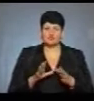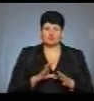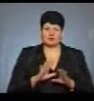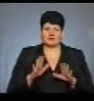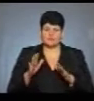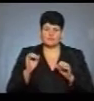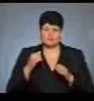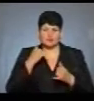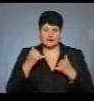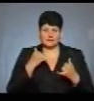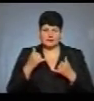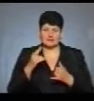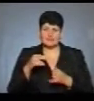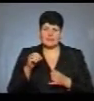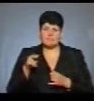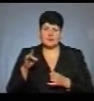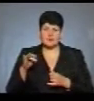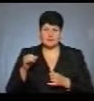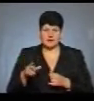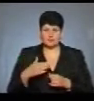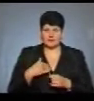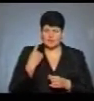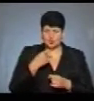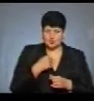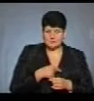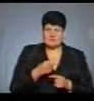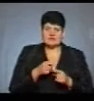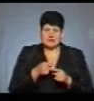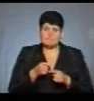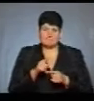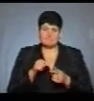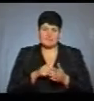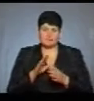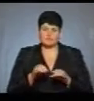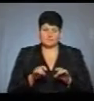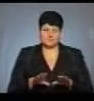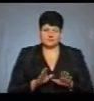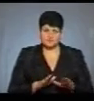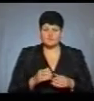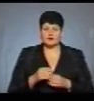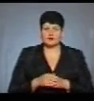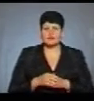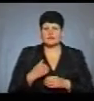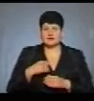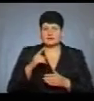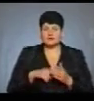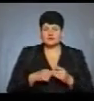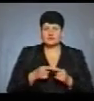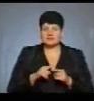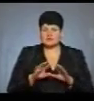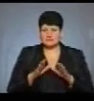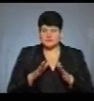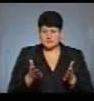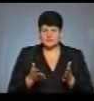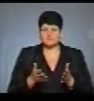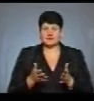можна телефонувати в департамент до мене особисто, і ми це питання будемо регулювати. Але отже, я надіюся, що таких випадків наразі не буде. Наразі проблеми немає,